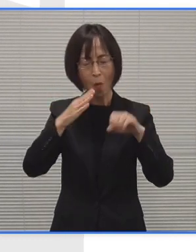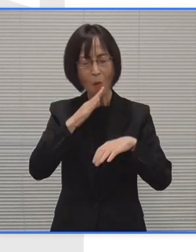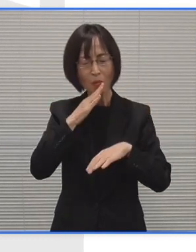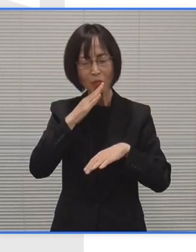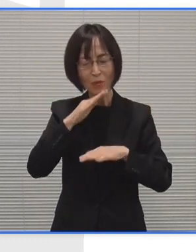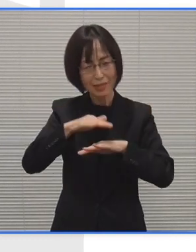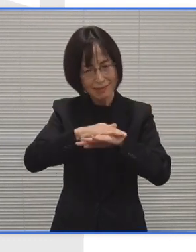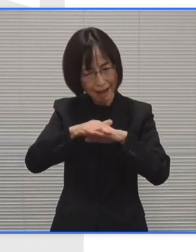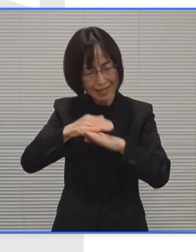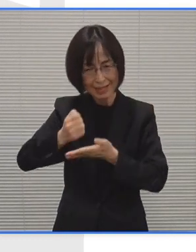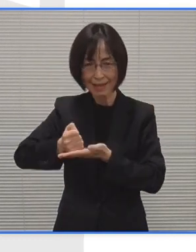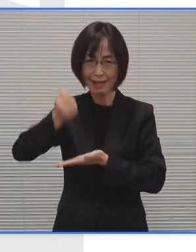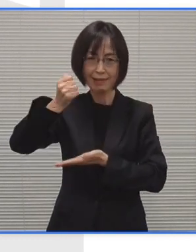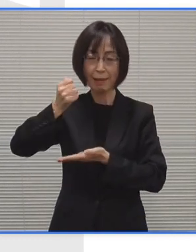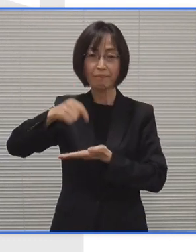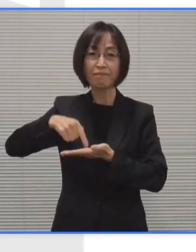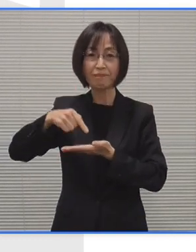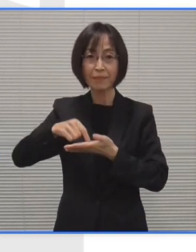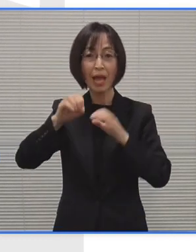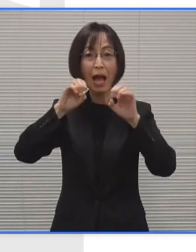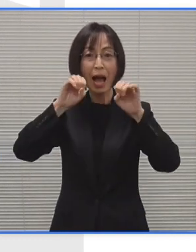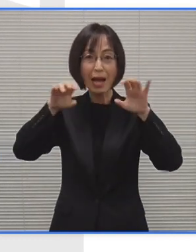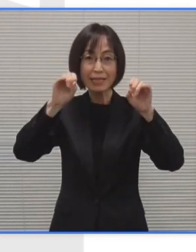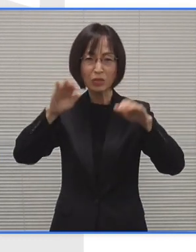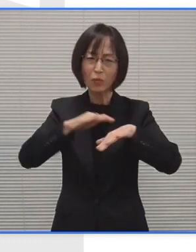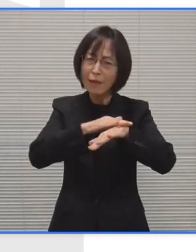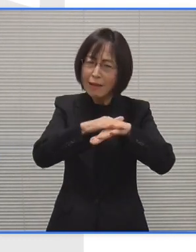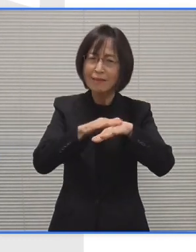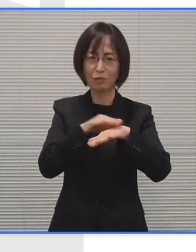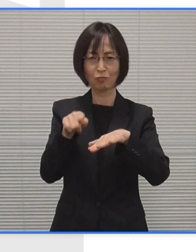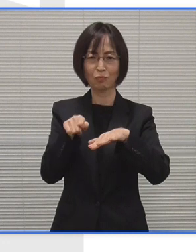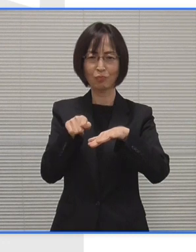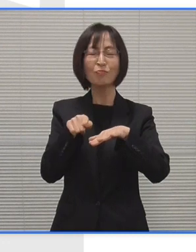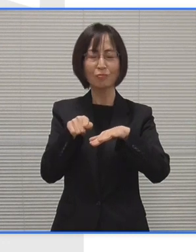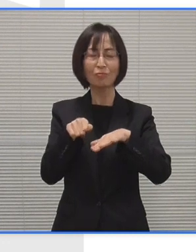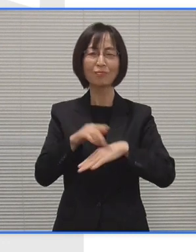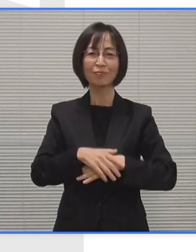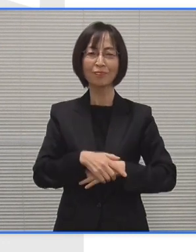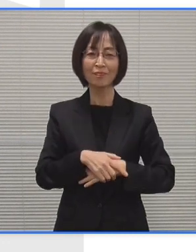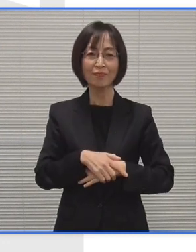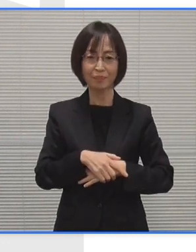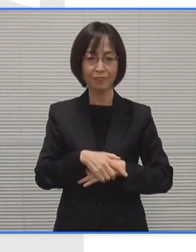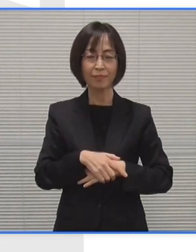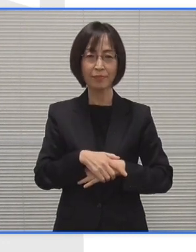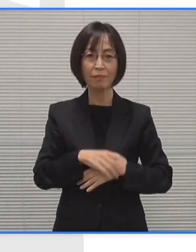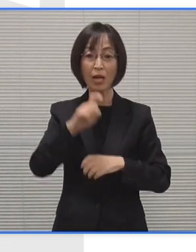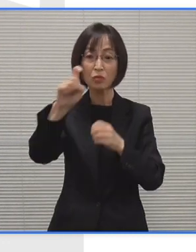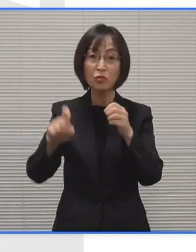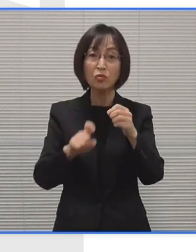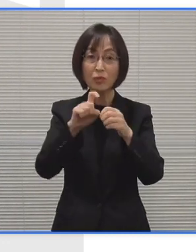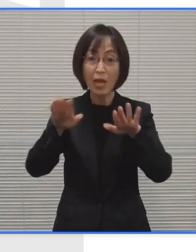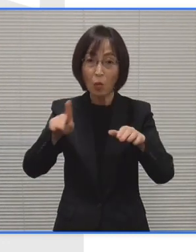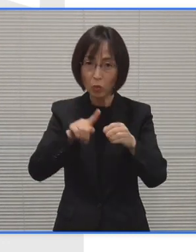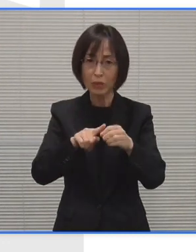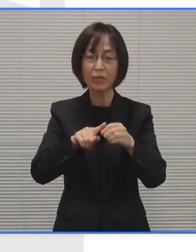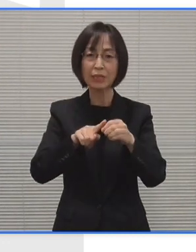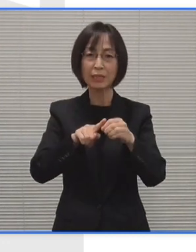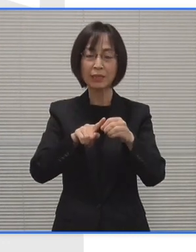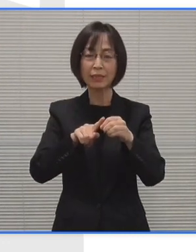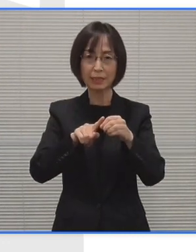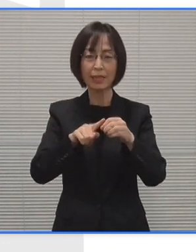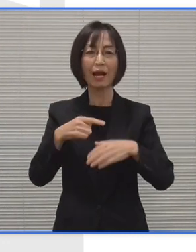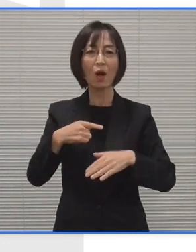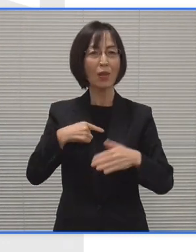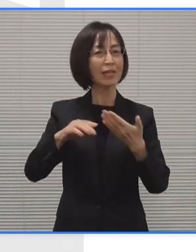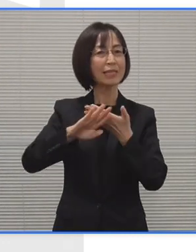として発信の強力な武器にしていきたいと思っております。そうした意味で今年10周年なんで、